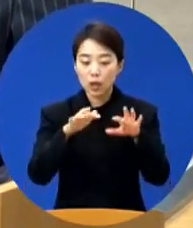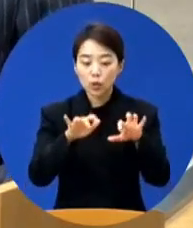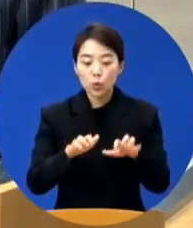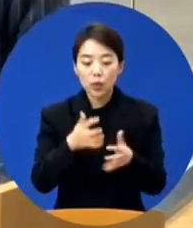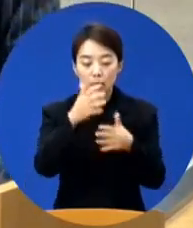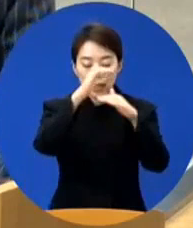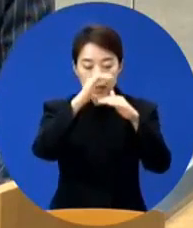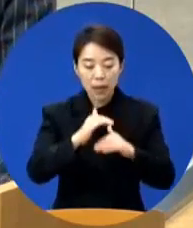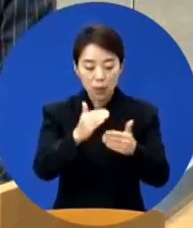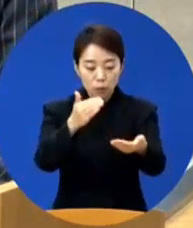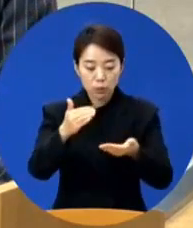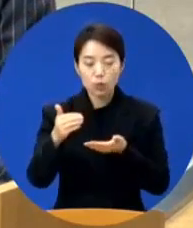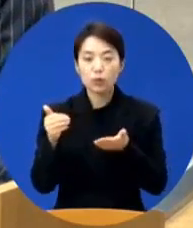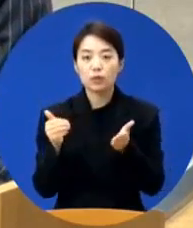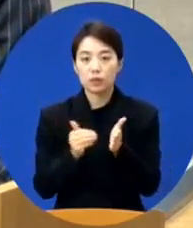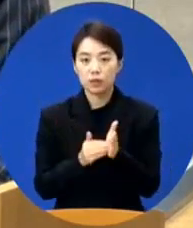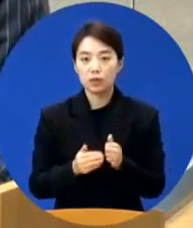왔습니다.